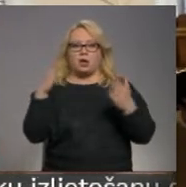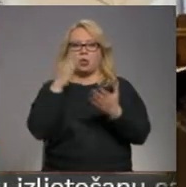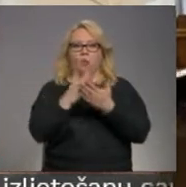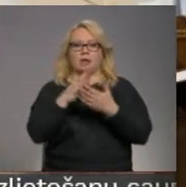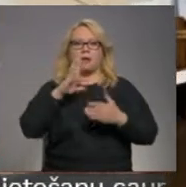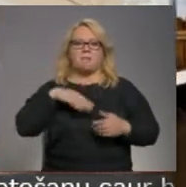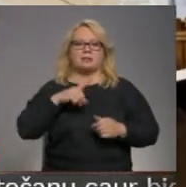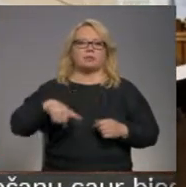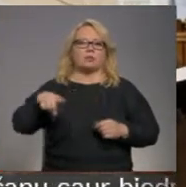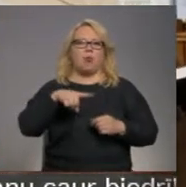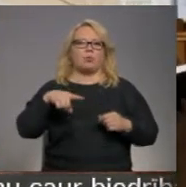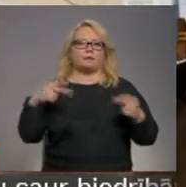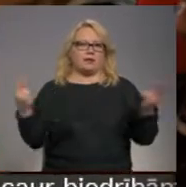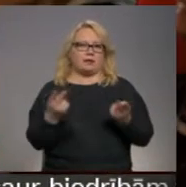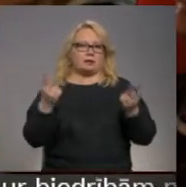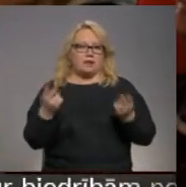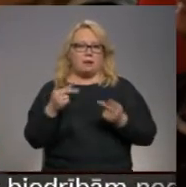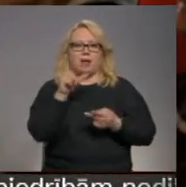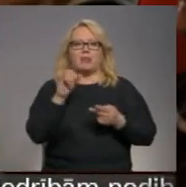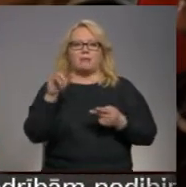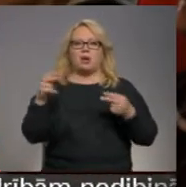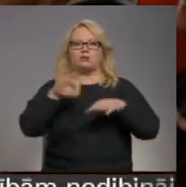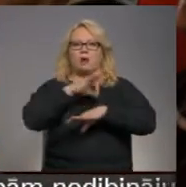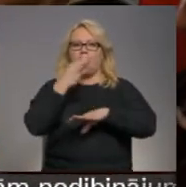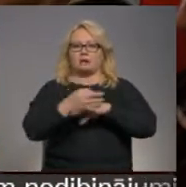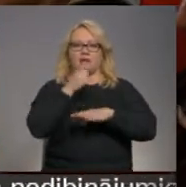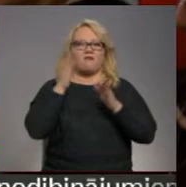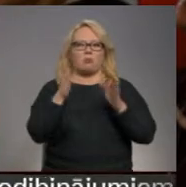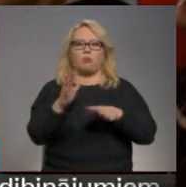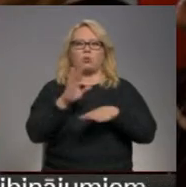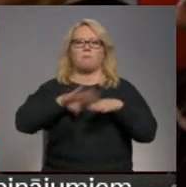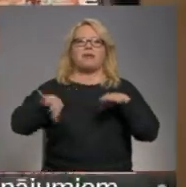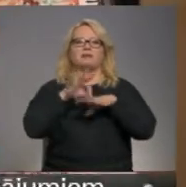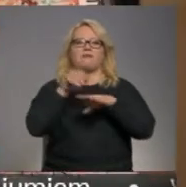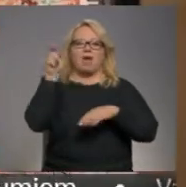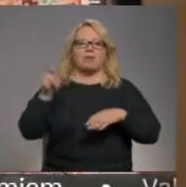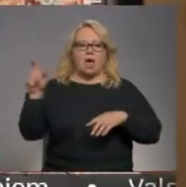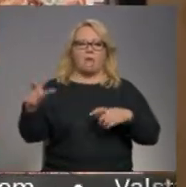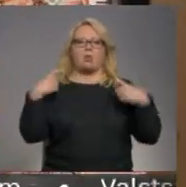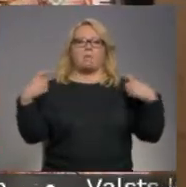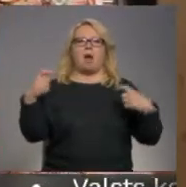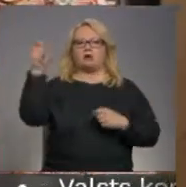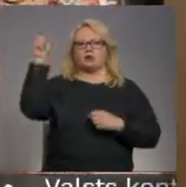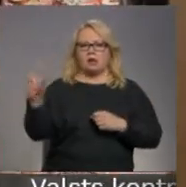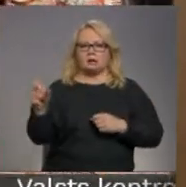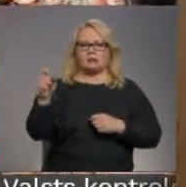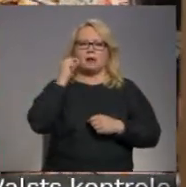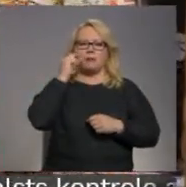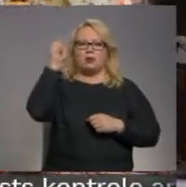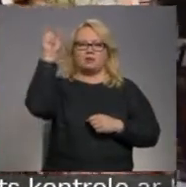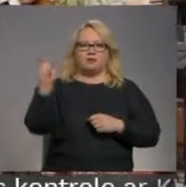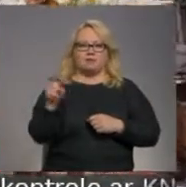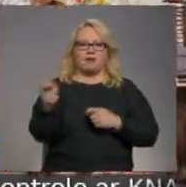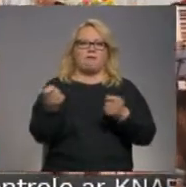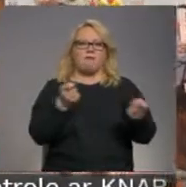tautas tradīcijām. Lībiešu kāzās nevarot iztikt bez vedējiem un maršalu, kurš ir īpašs vīrs, kam uzticēts